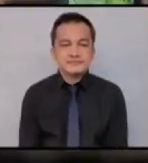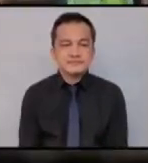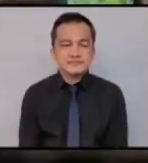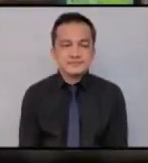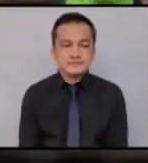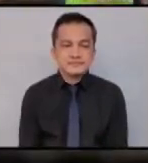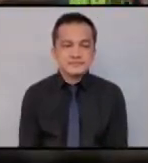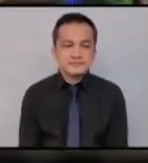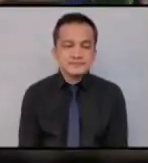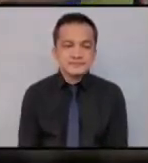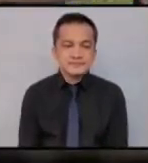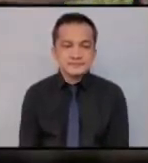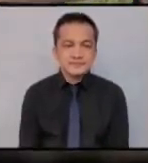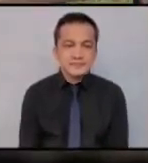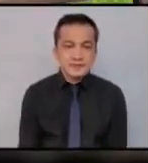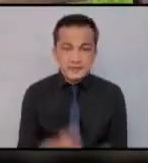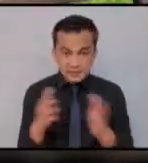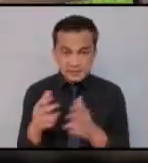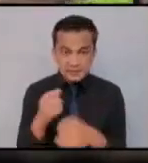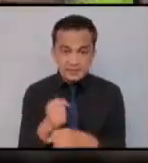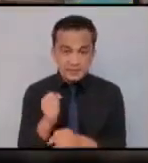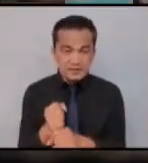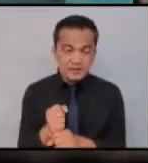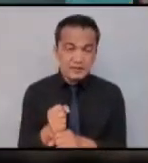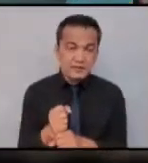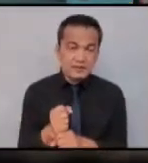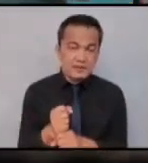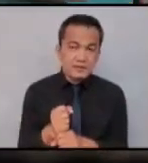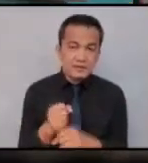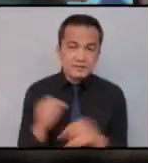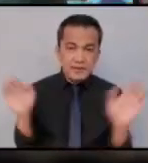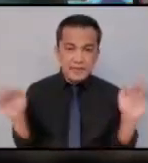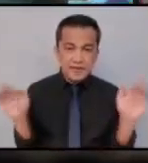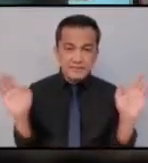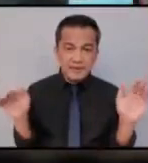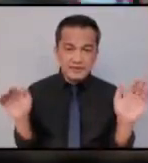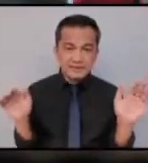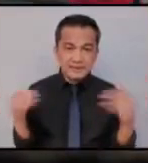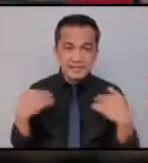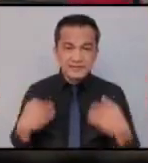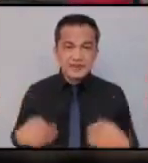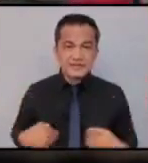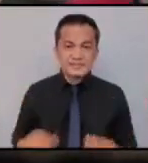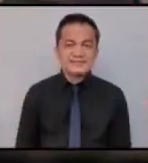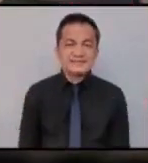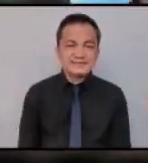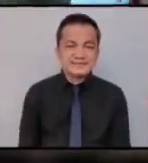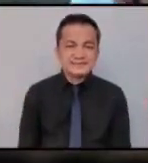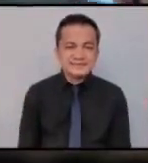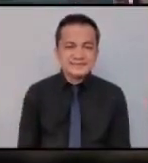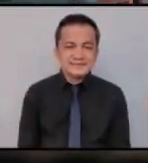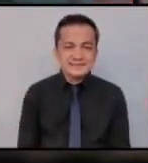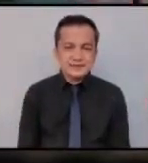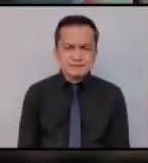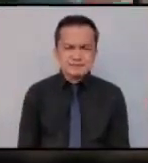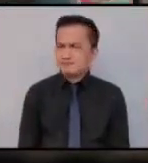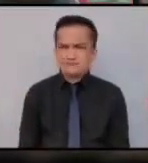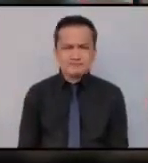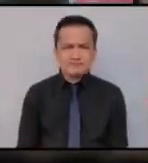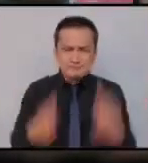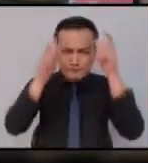naman gagawa naman for pakpak. Pakpak. At saka yung katawan. Oh, diba? Sungay. Sungay. Oh. Hindi, sungay nga. Galing na rin sa